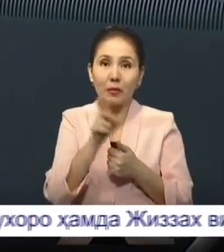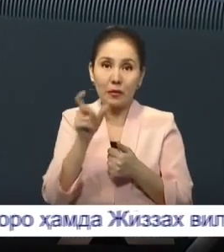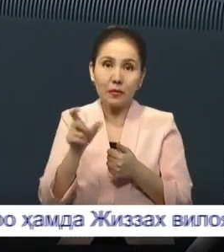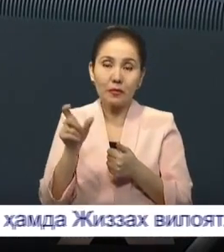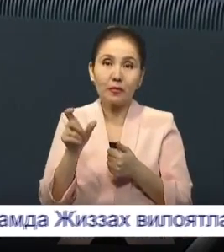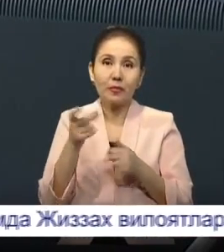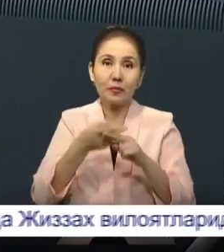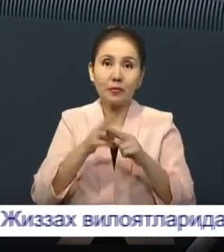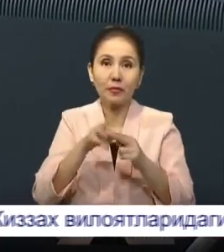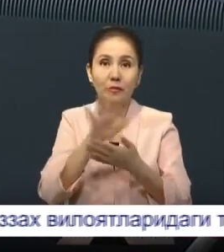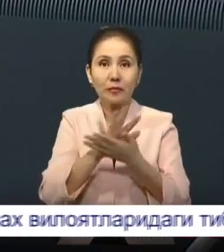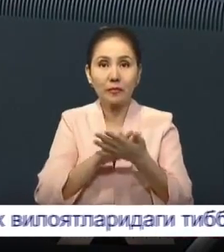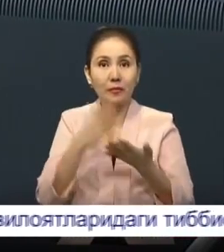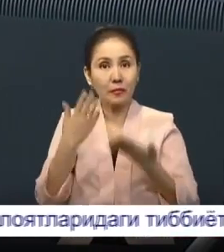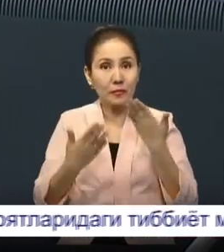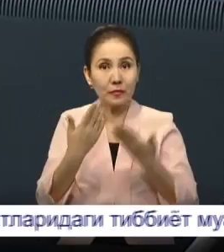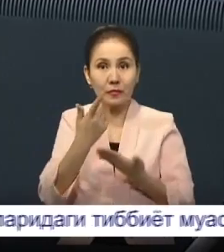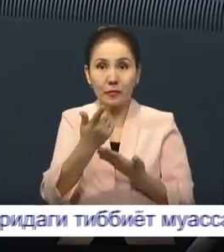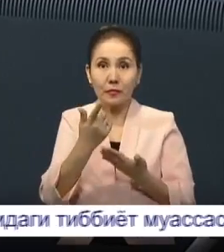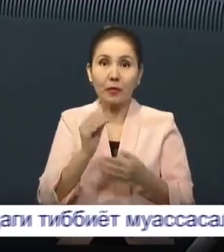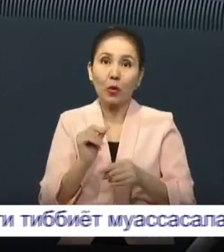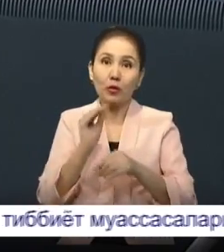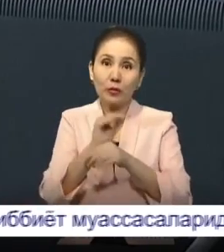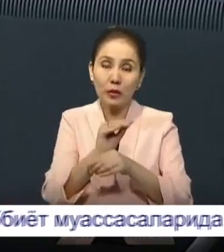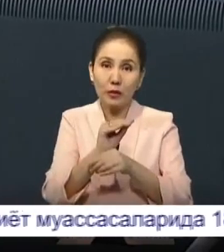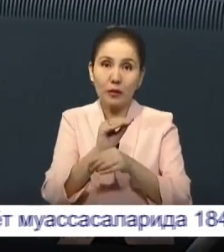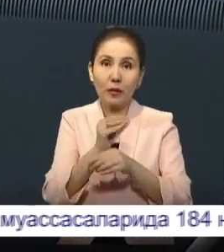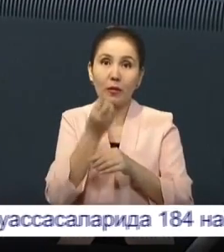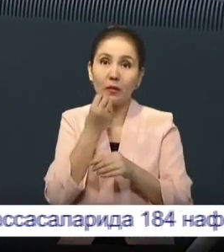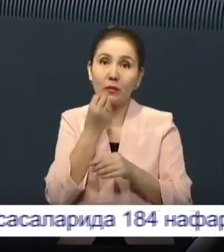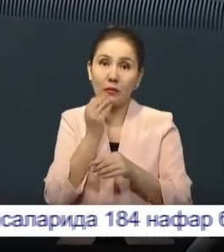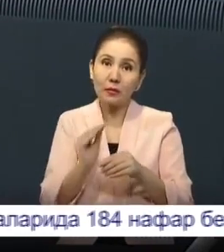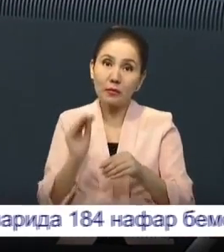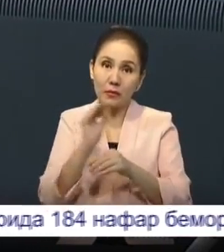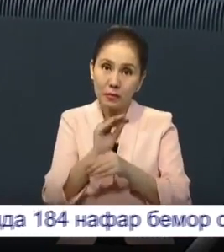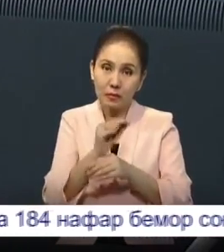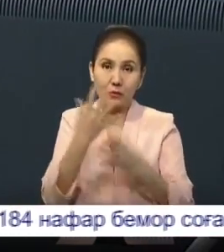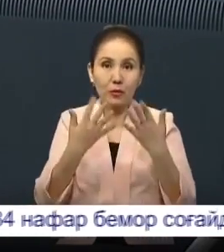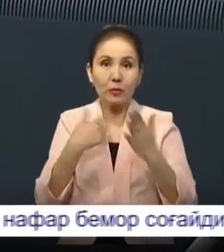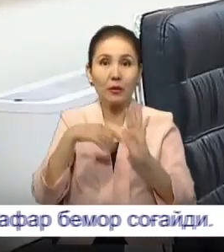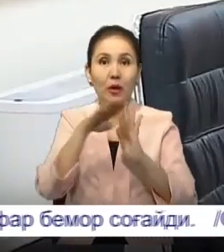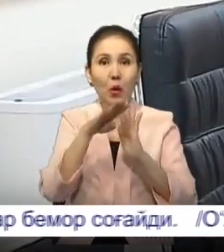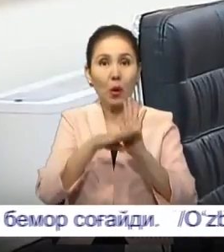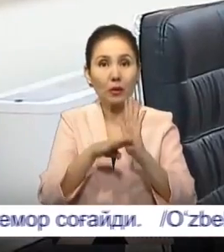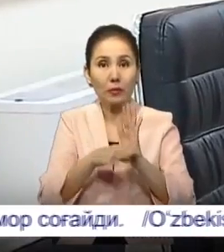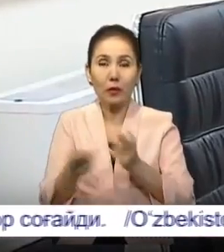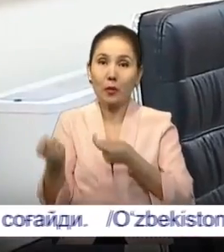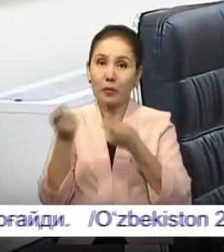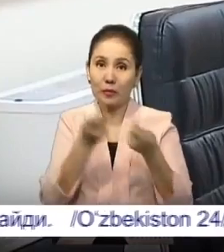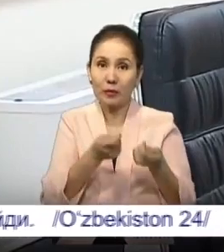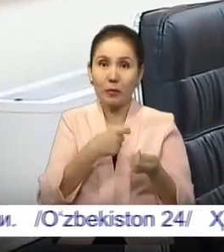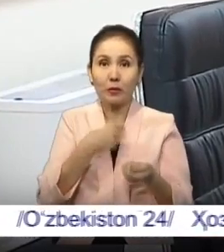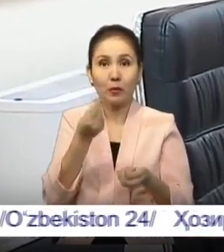abonentlarimizdan shunday ariza tushdi. Agarda siz ustiga qo'shimcha mahsulot qo'shib bersangiz yoki bizni ro'yxatimiz bo'yicha olib kelib bersangiz,